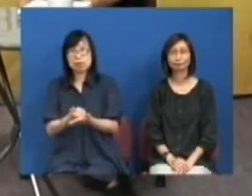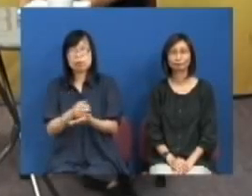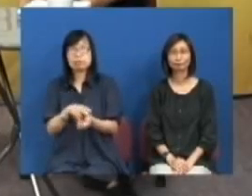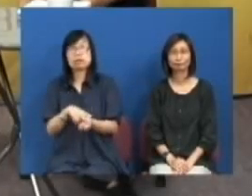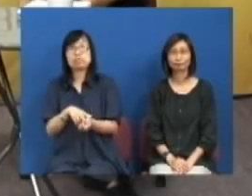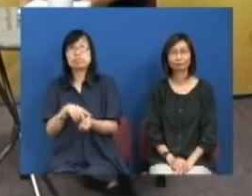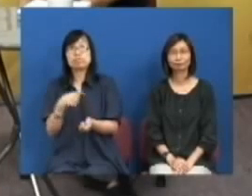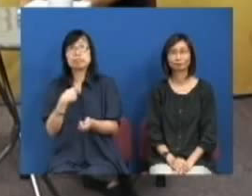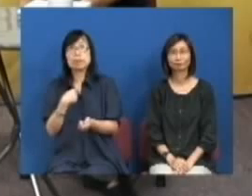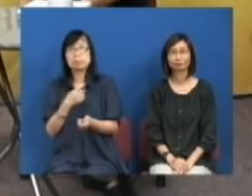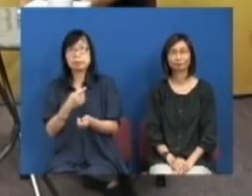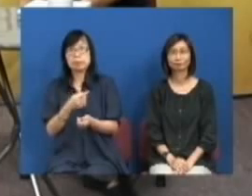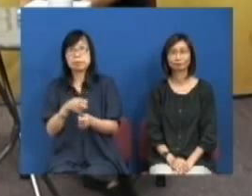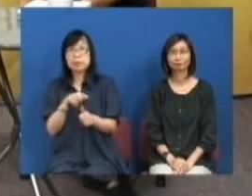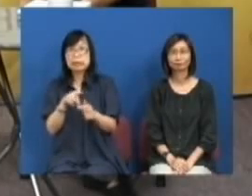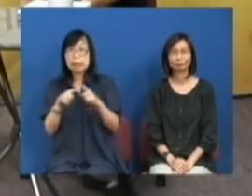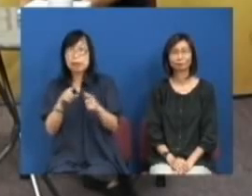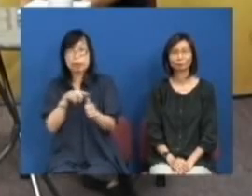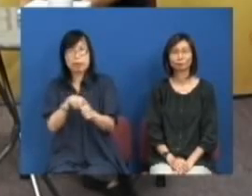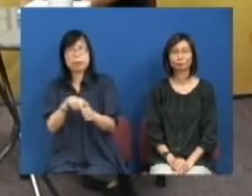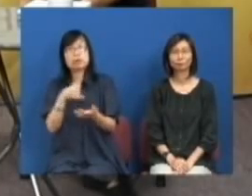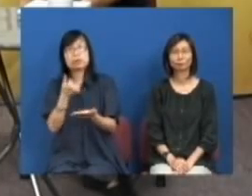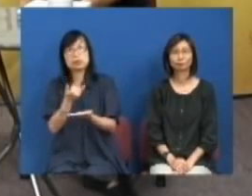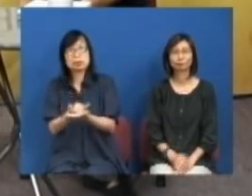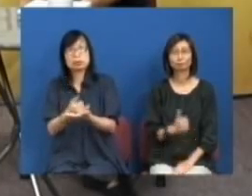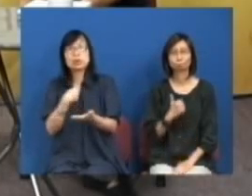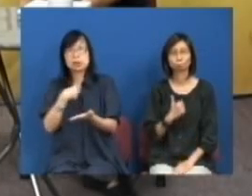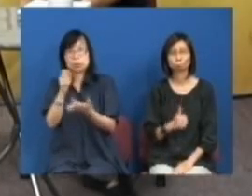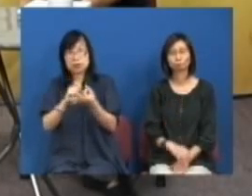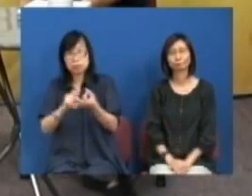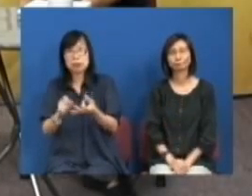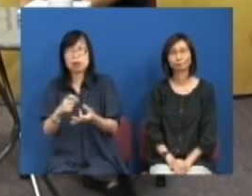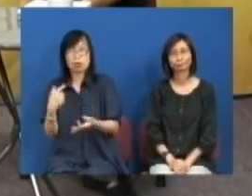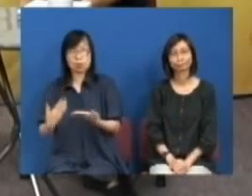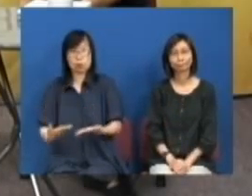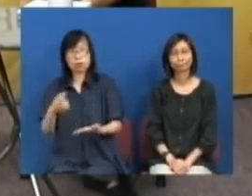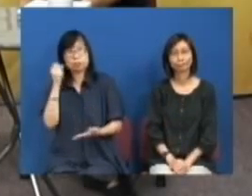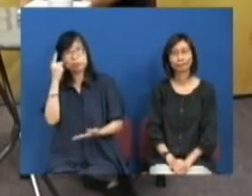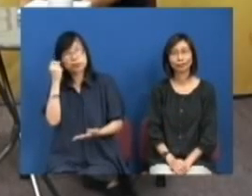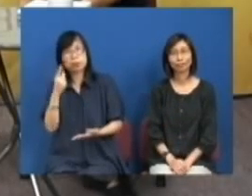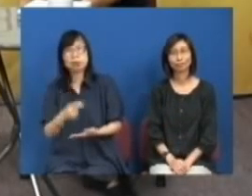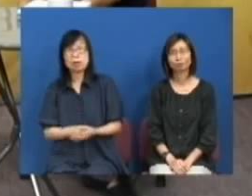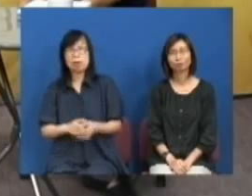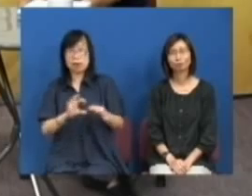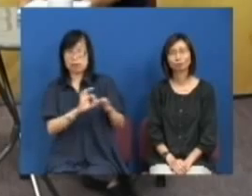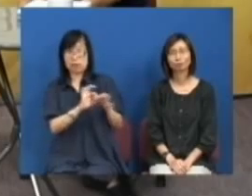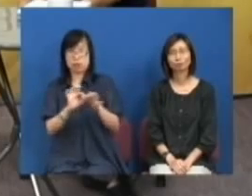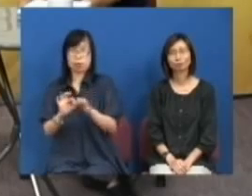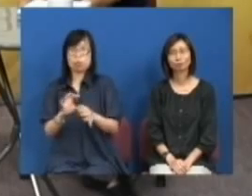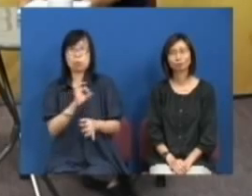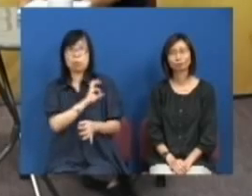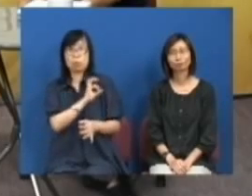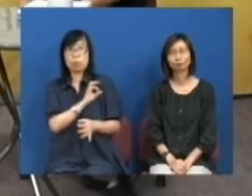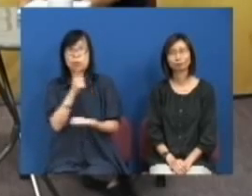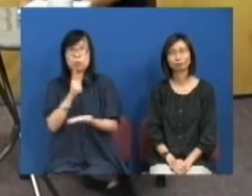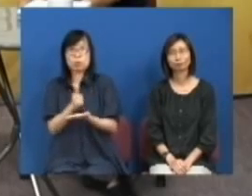簽名咯，即係呢個真係一個非常之奇怪嘅現象，都睇到即係多咗少少喺支聯會裏邊出現嘅一